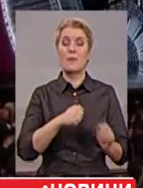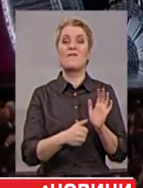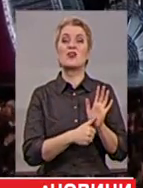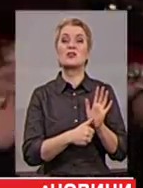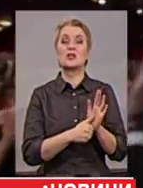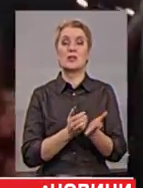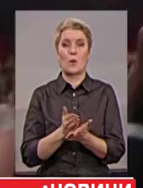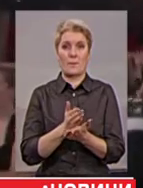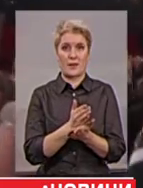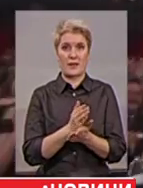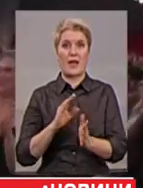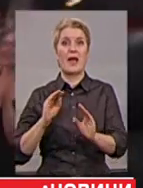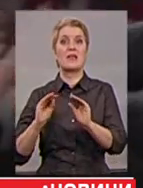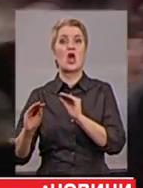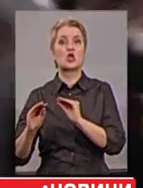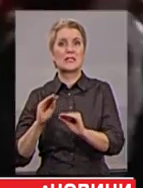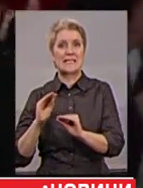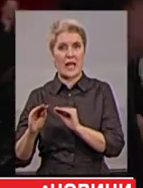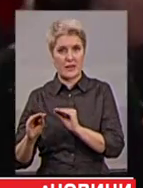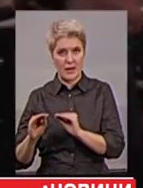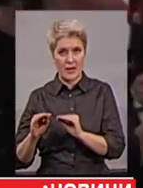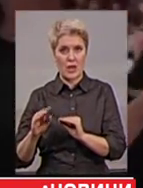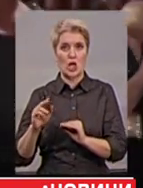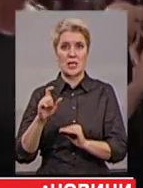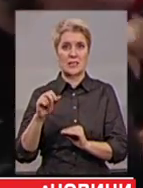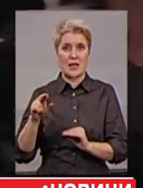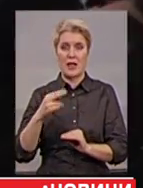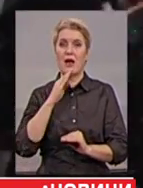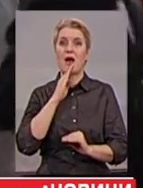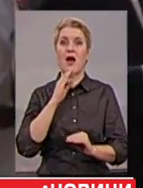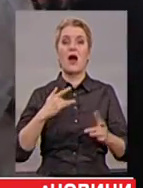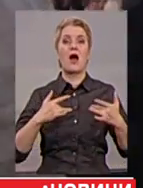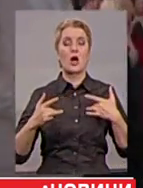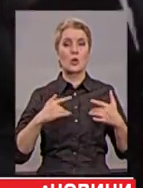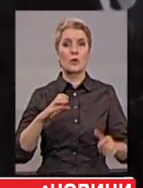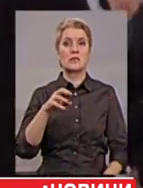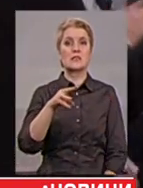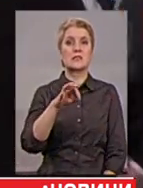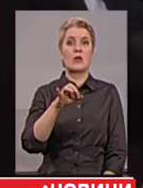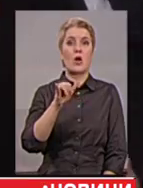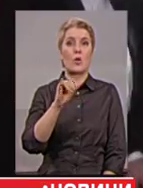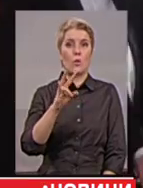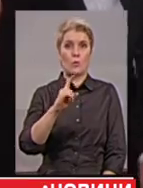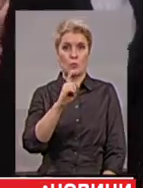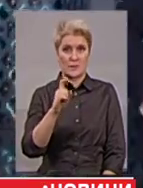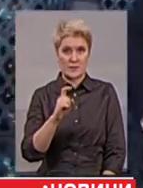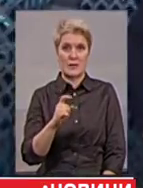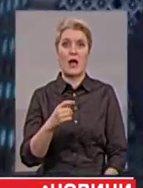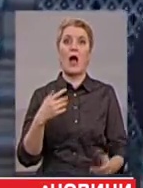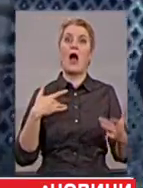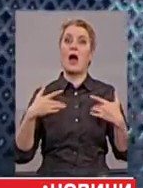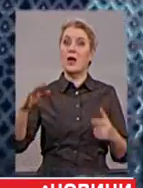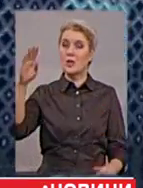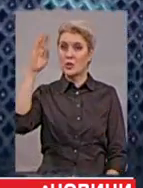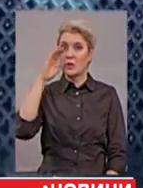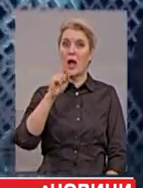відзначило режисера стрічки Деміля Шазеля та найкращою акторкою назвали Ему Стоун з того ж таки «Ла-Ла Ленду». А найкращим актором став